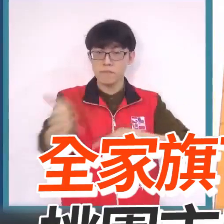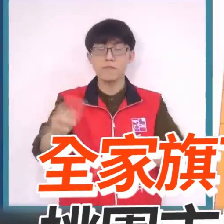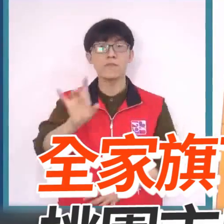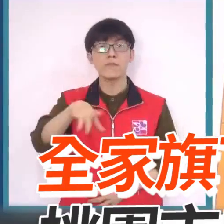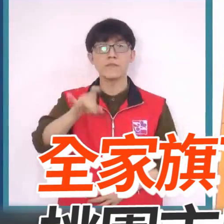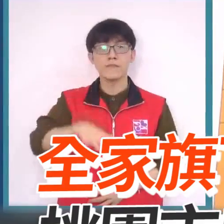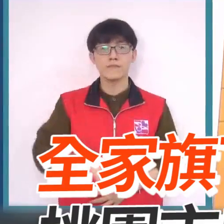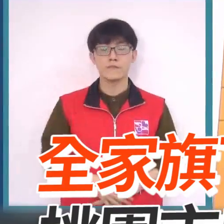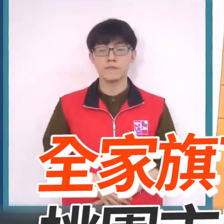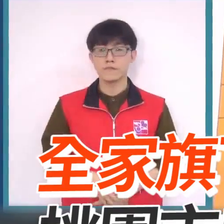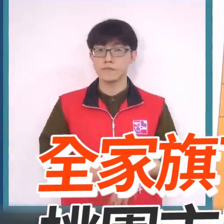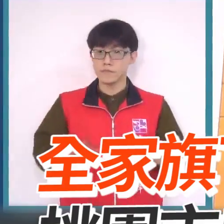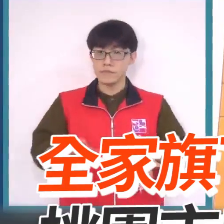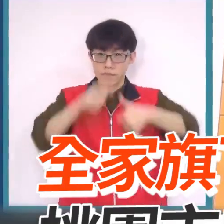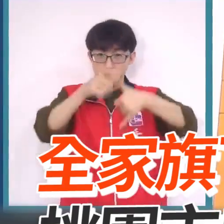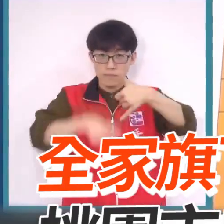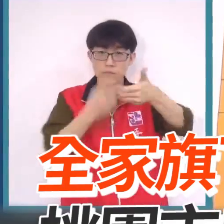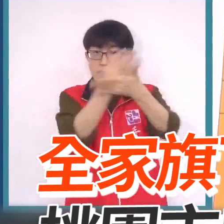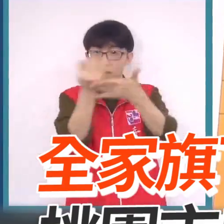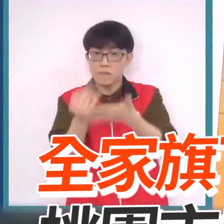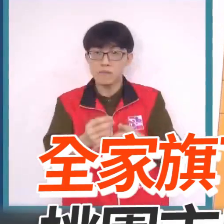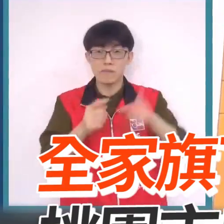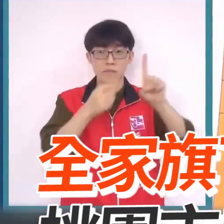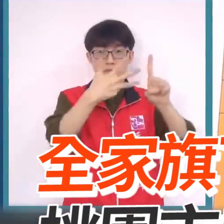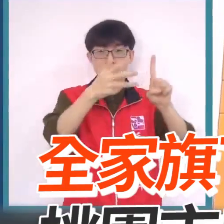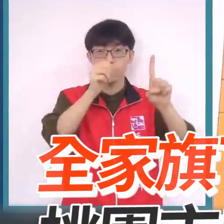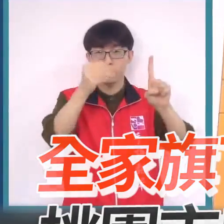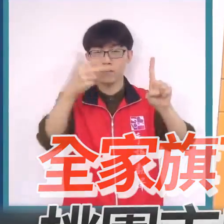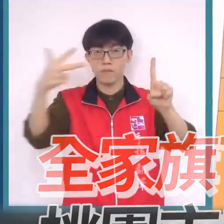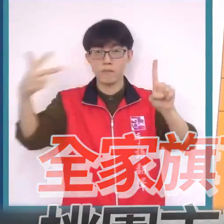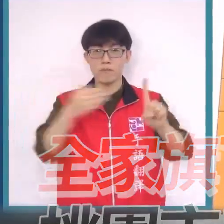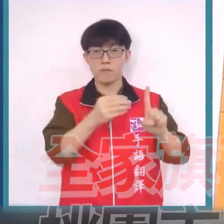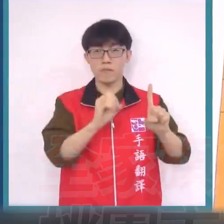那今天的个案的案号是